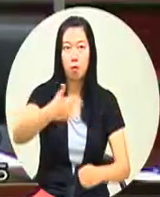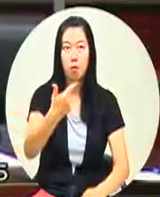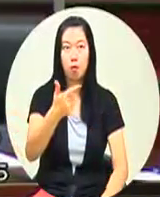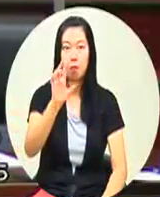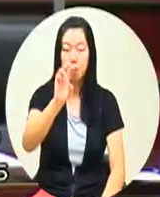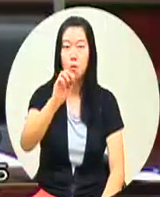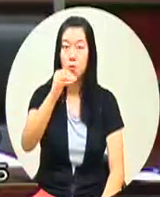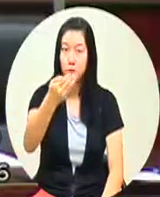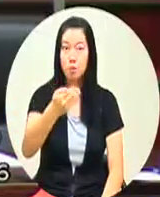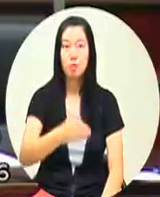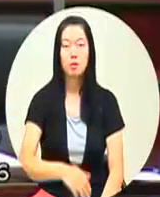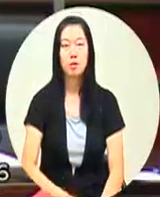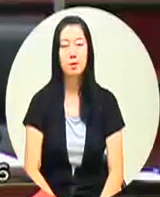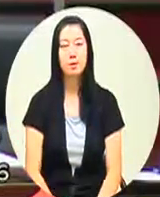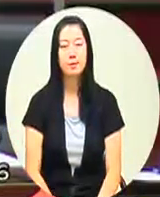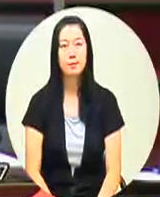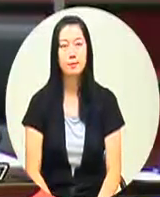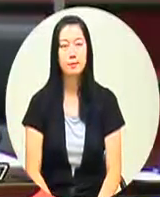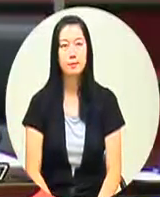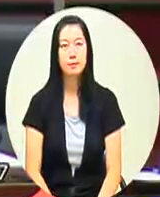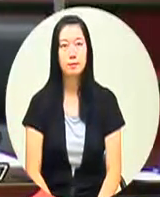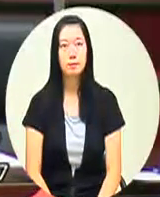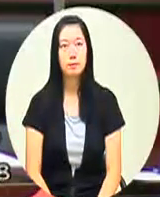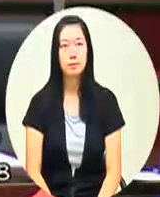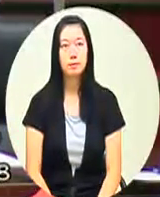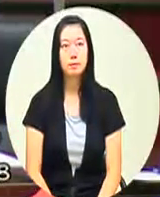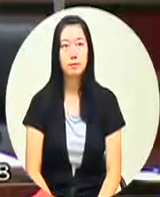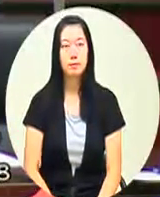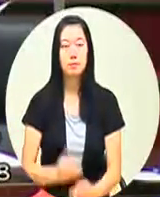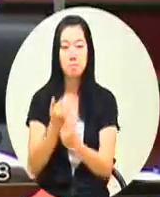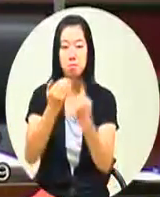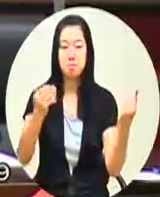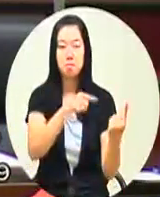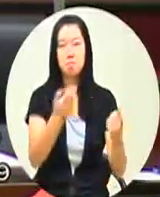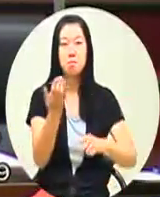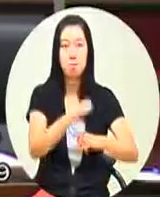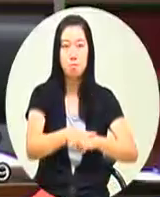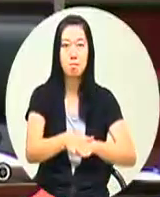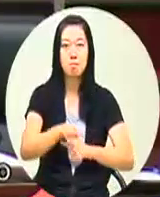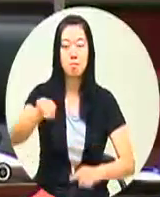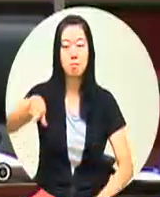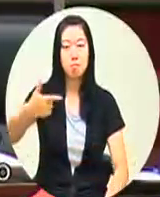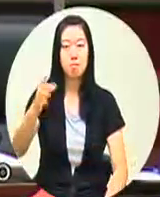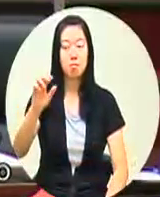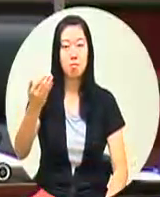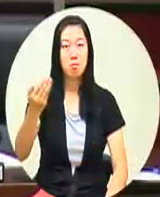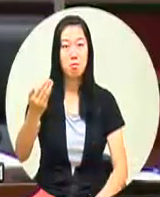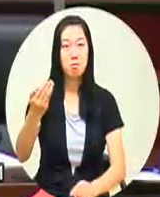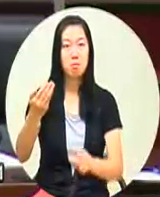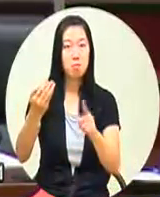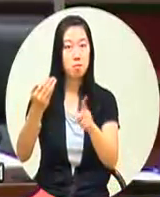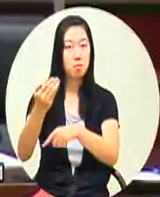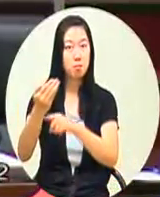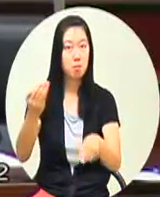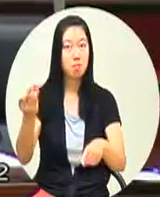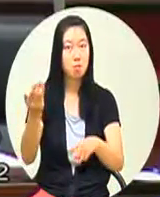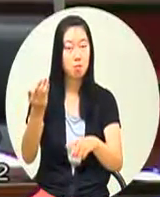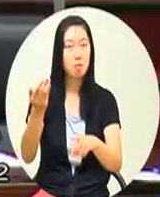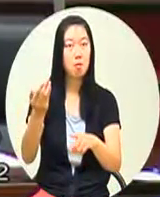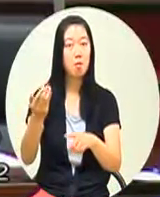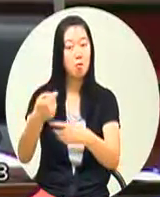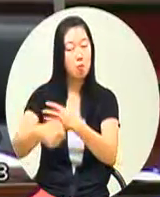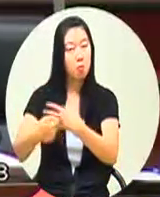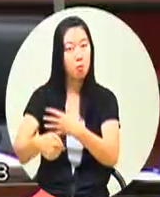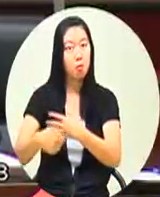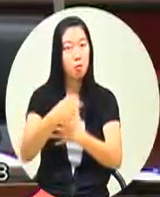有639件，好，639件，还有一个人因此死亡，639个人受伤，好啊，这是不是公共利益？这